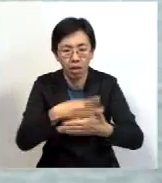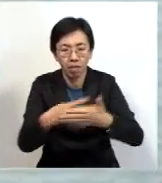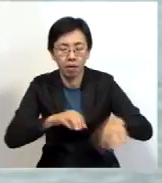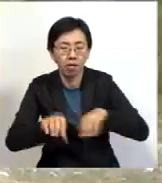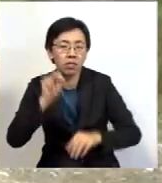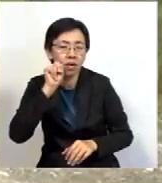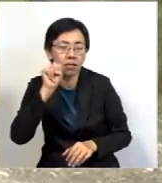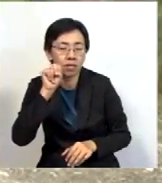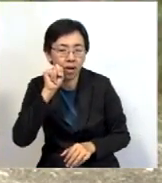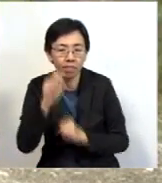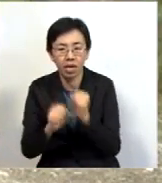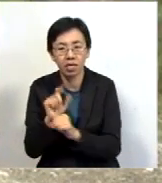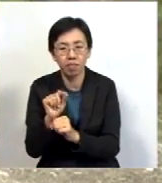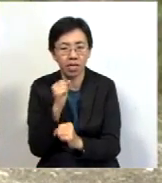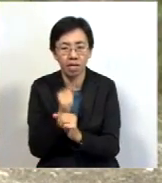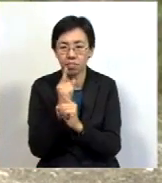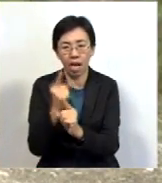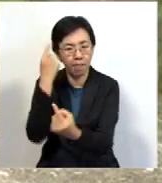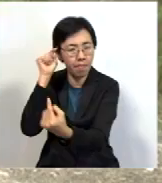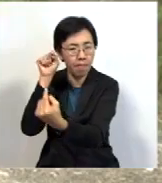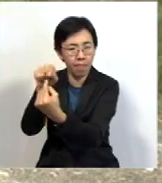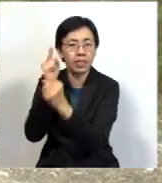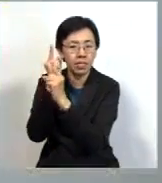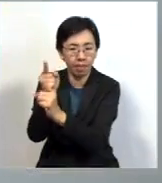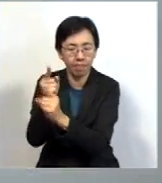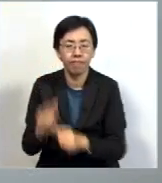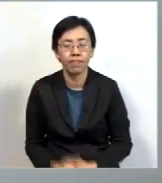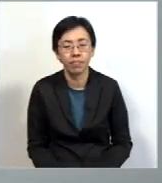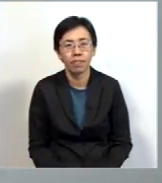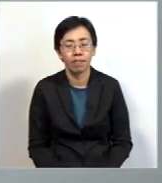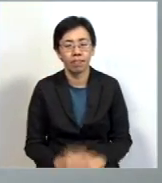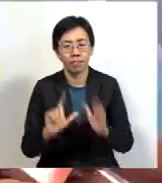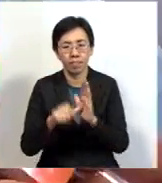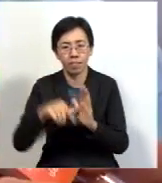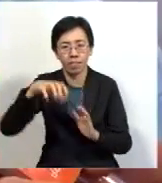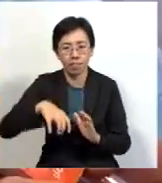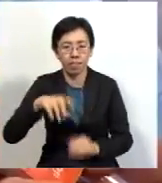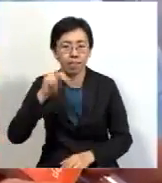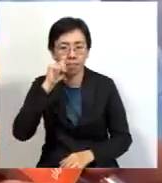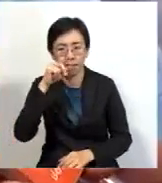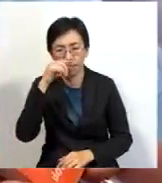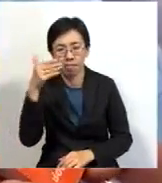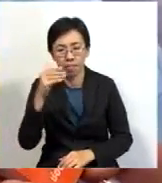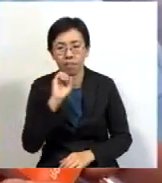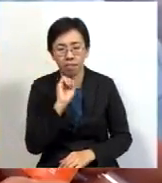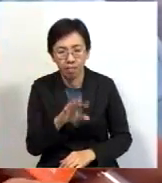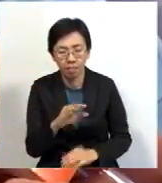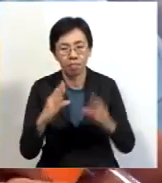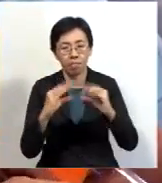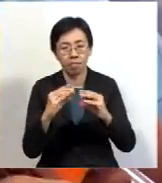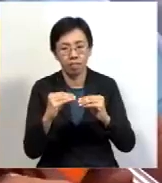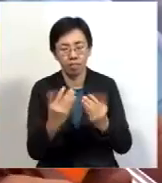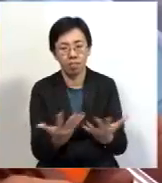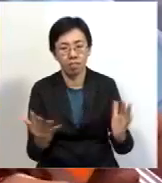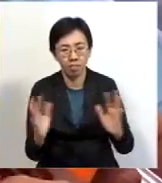ทรัพยากรน้ำ20ปีได้ตามเป้าหมายนายสมเกียรติประจำวงเลขาธิการสำนักงานทรัพยากรน้ำแห่งชาติบอกนะคะว่าที่ประชุมเนี่